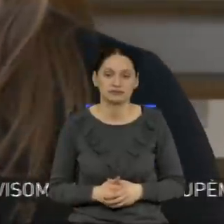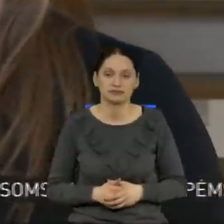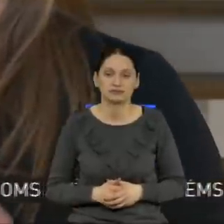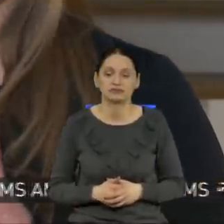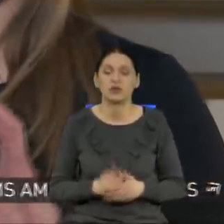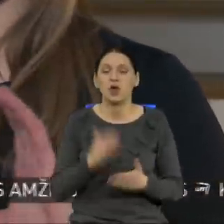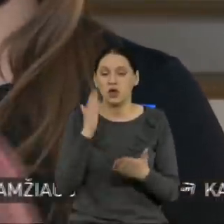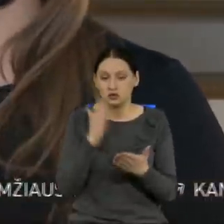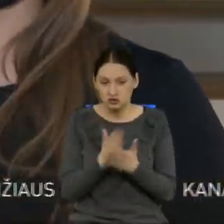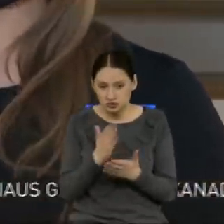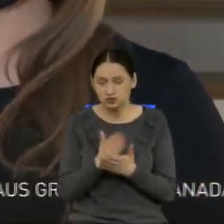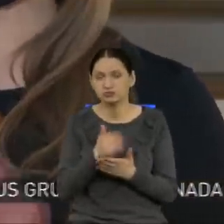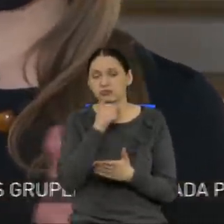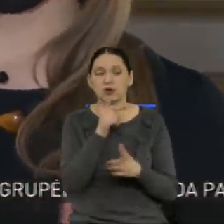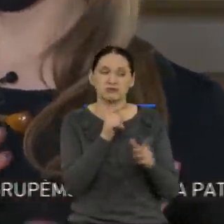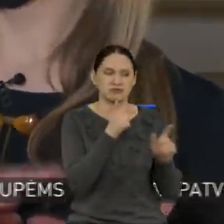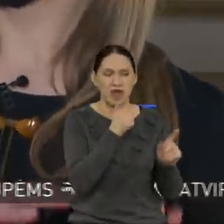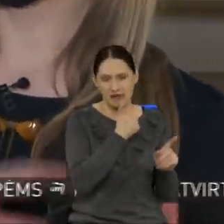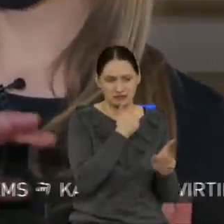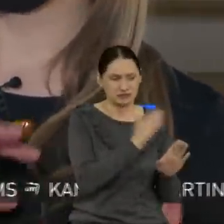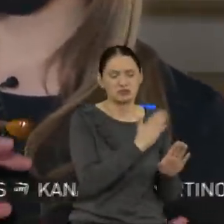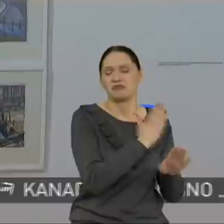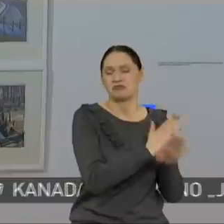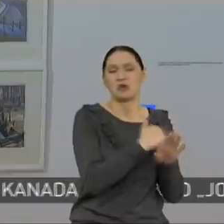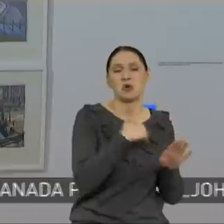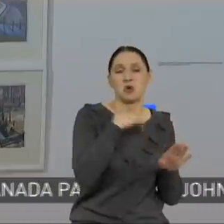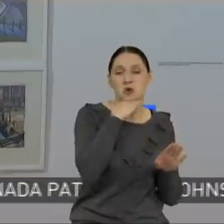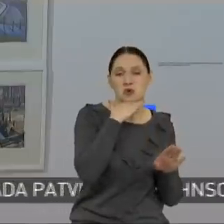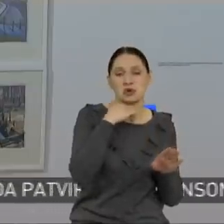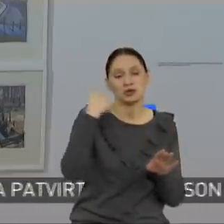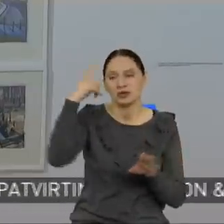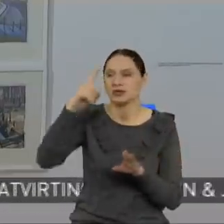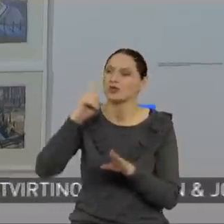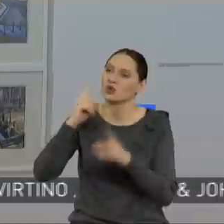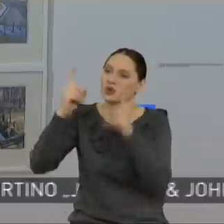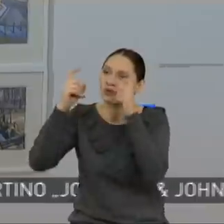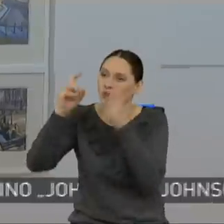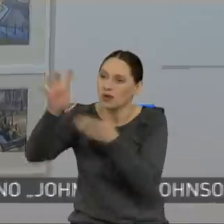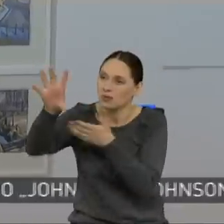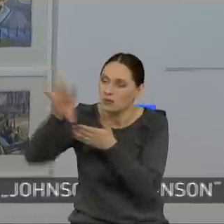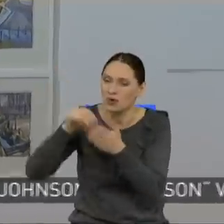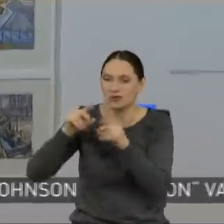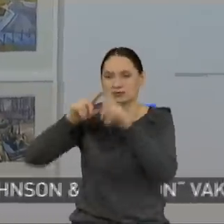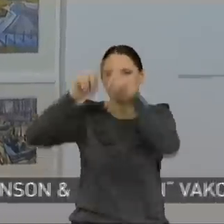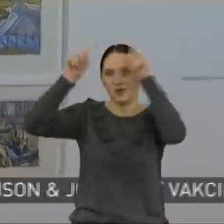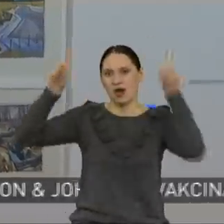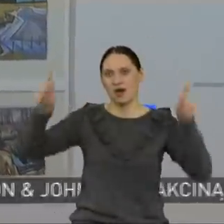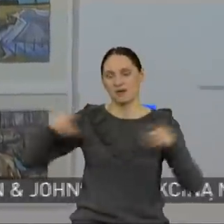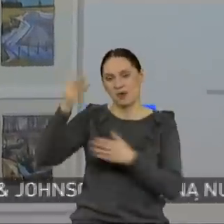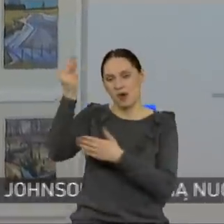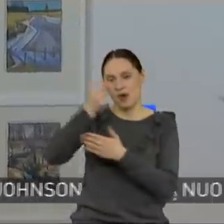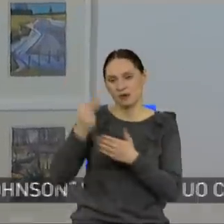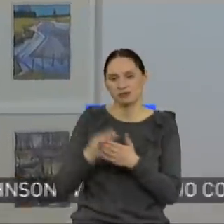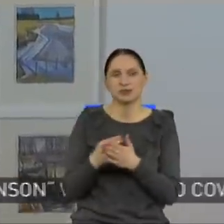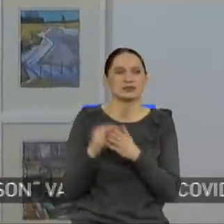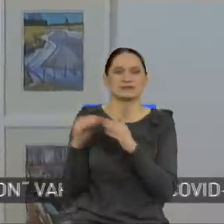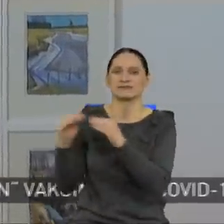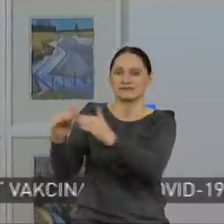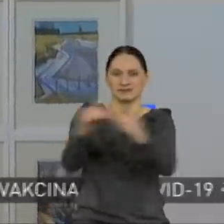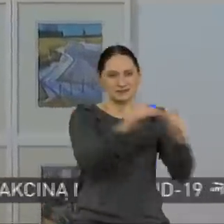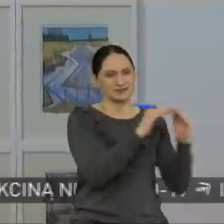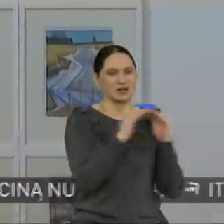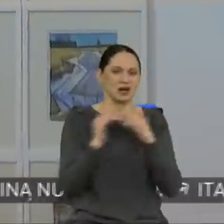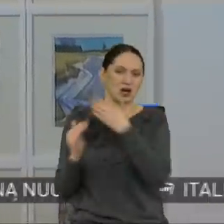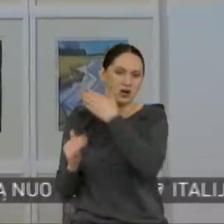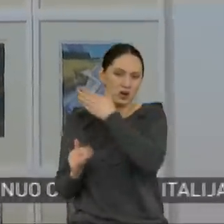remiuosi eskizu. Yra darbų, kur aš pagrindę remiuosi nuotrauką, kad sukurt tarsi toksai skirtingą rašyseną gautusi ir sukurtų